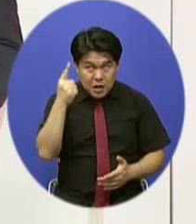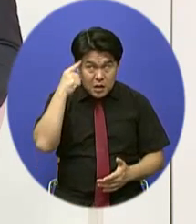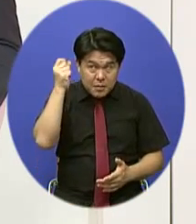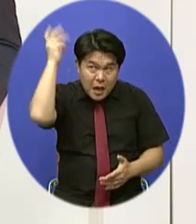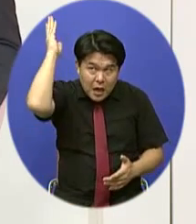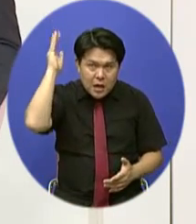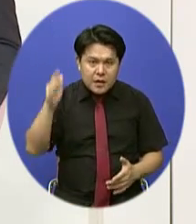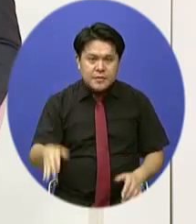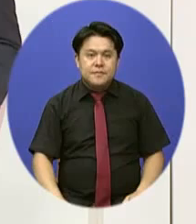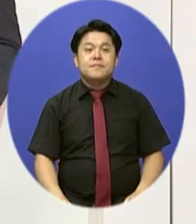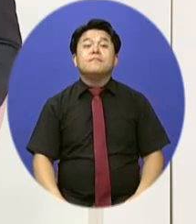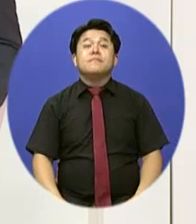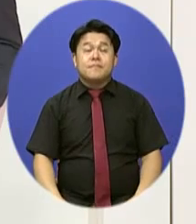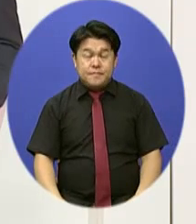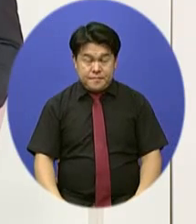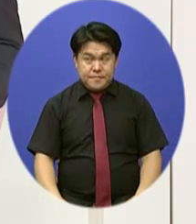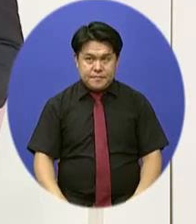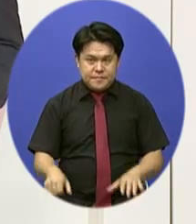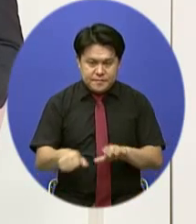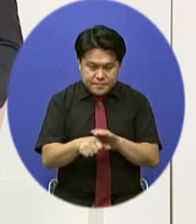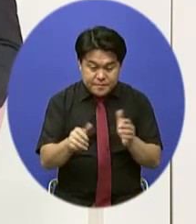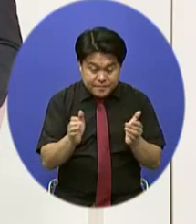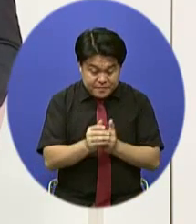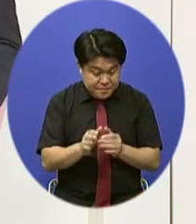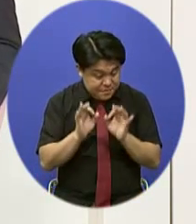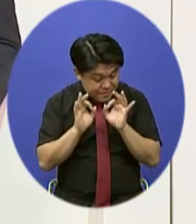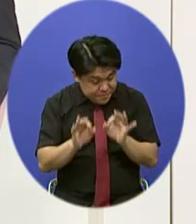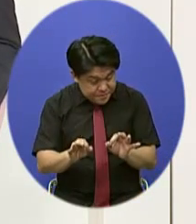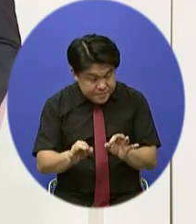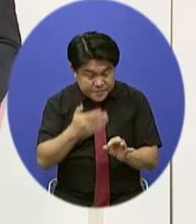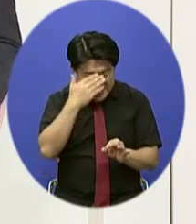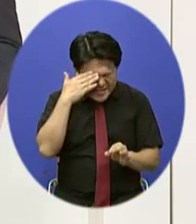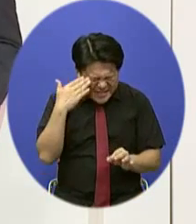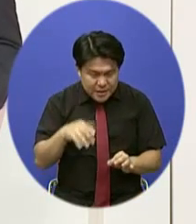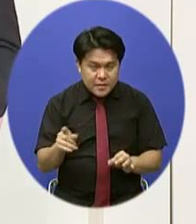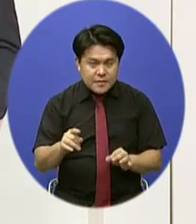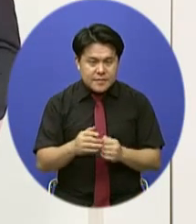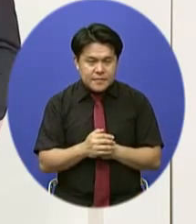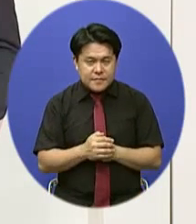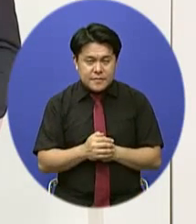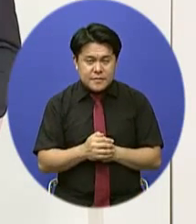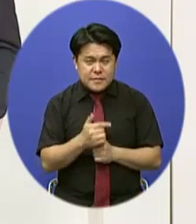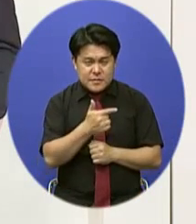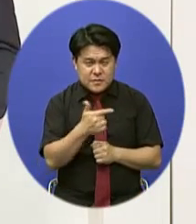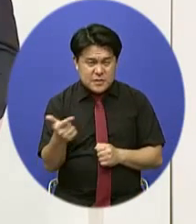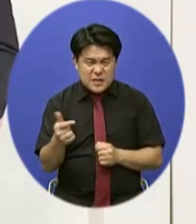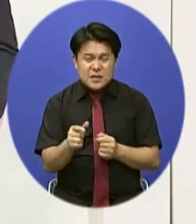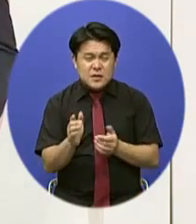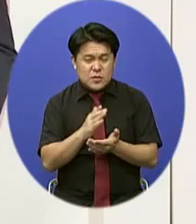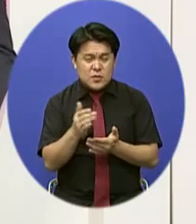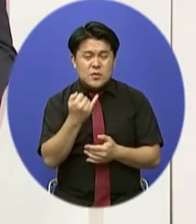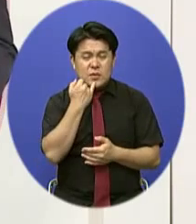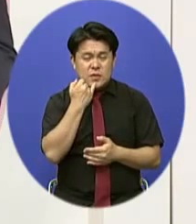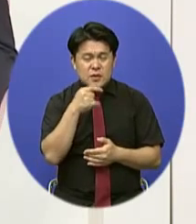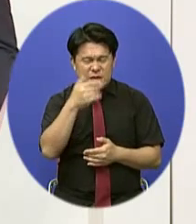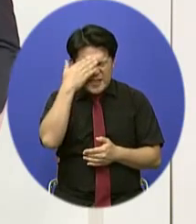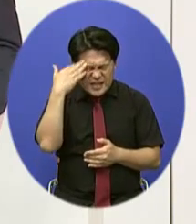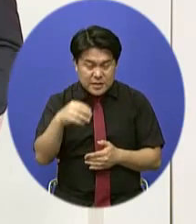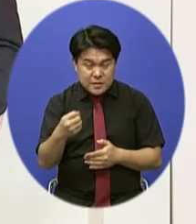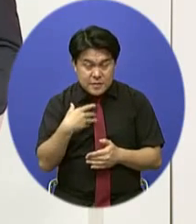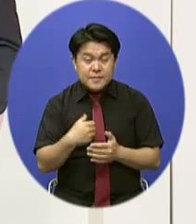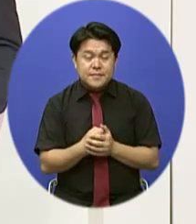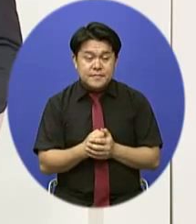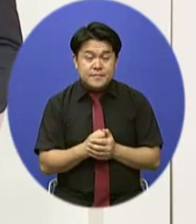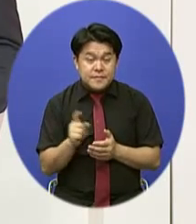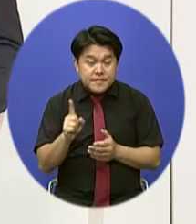뇌에서 시키니까요. 예, 예. MRI를 찍었는데 예. 다행히도 사이즈는 그 사이즈가 맞다고 그냥 그대로 있다고.